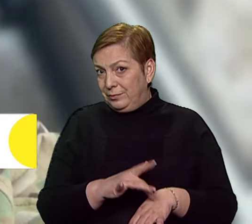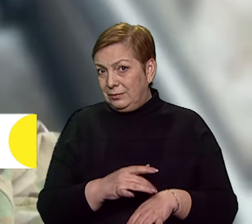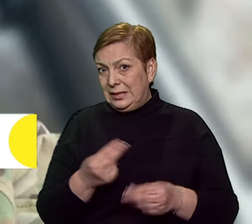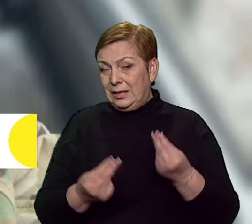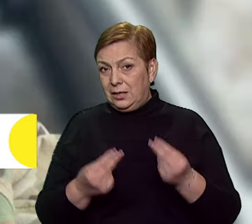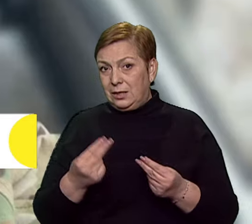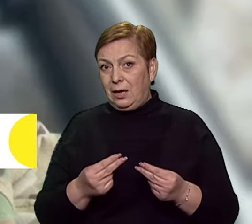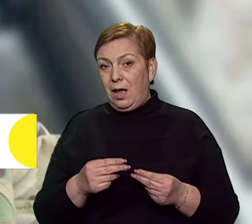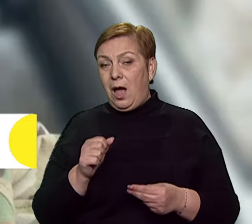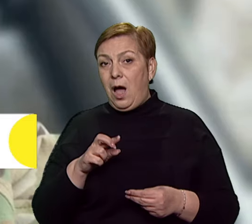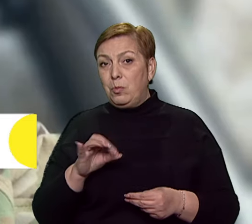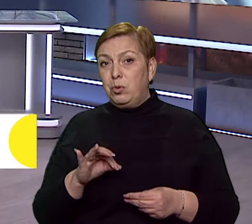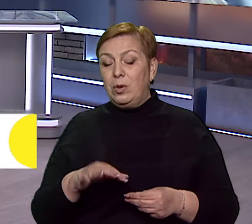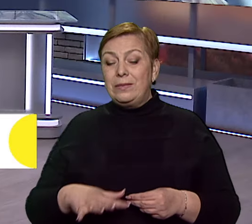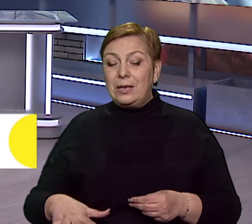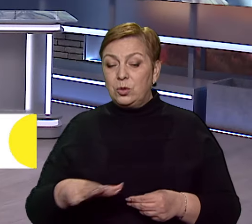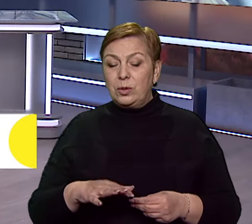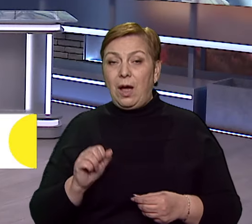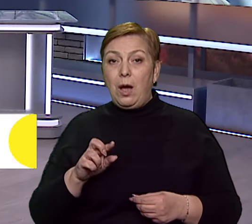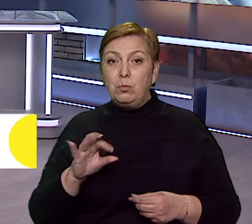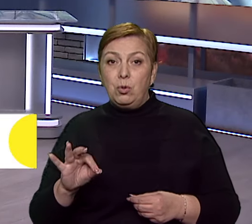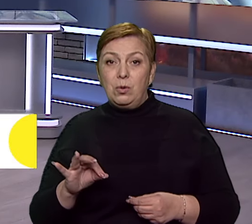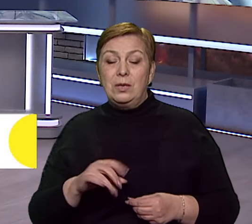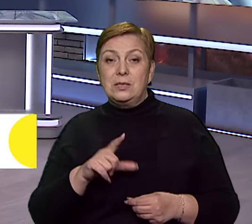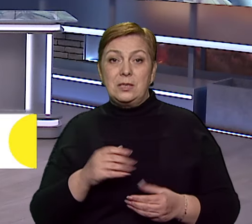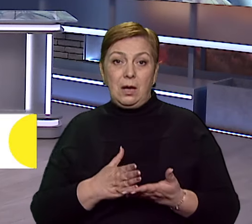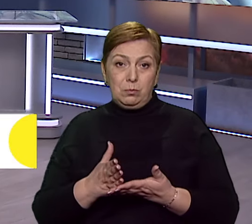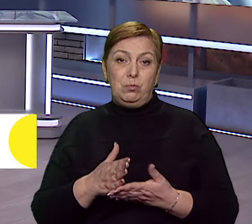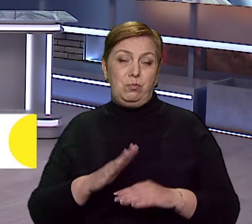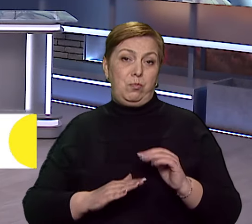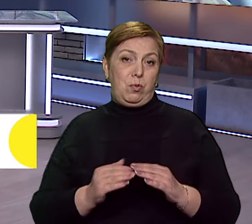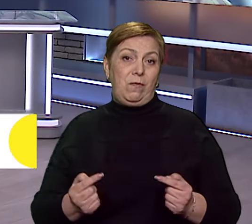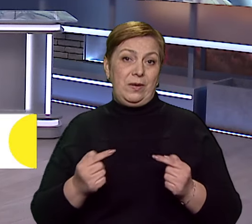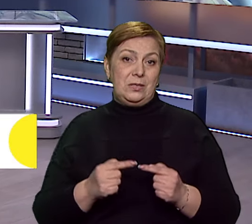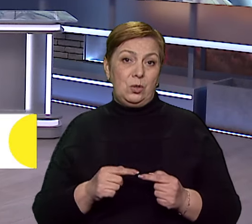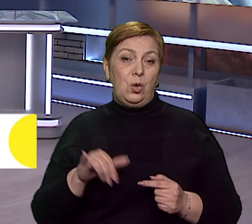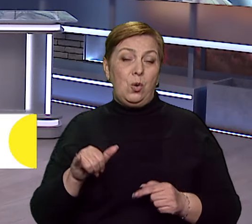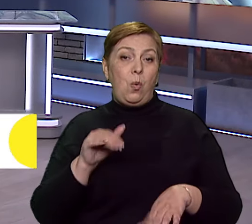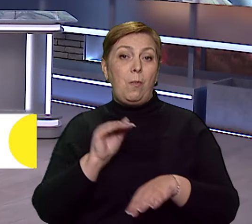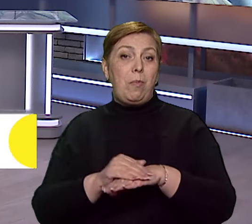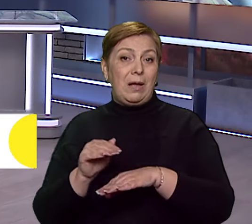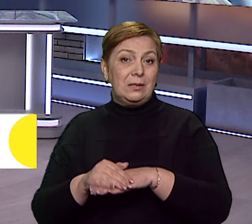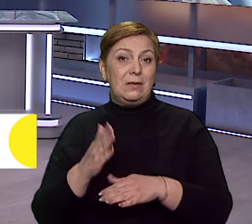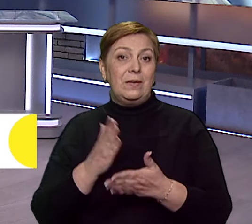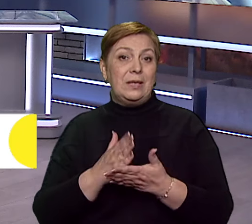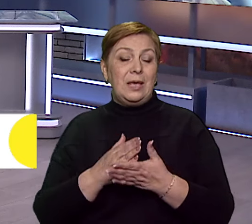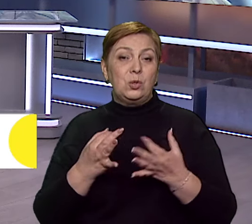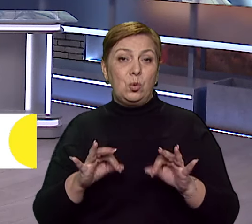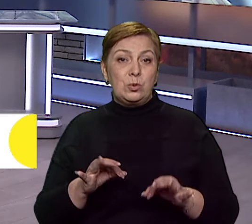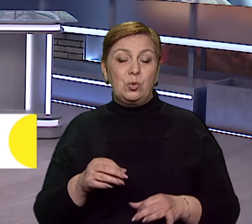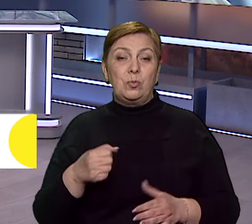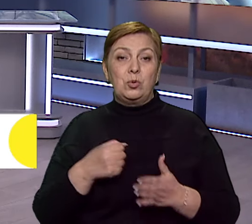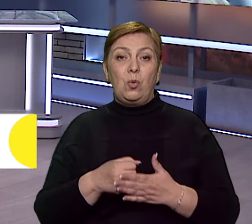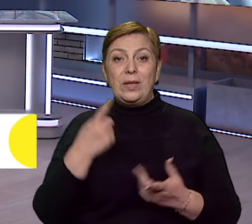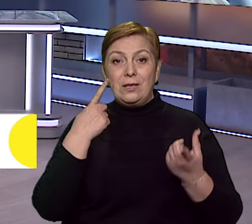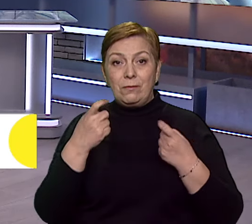за професію, можна так сказати. Тому що в банків є доступ до інформації, на